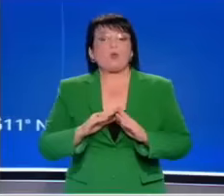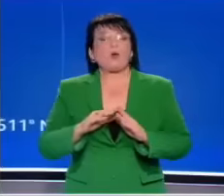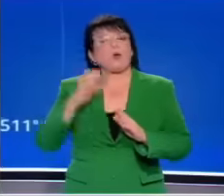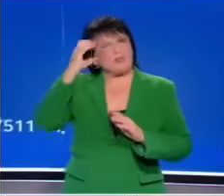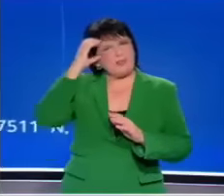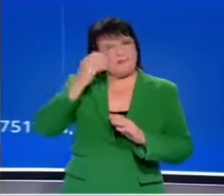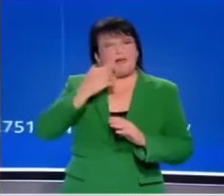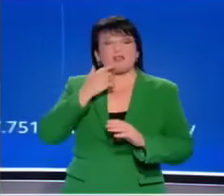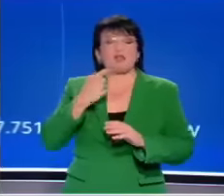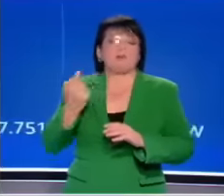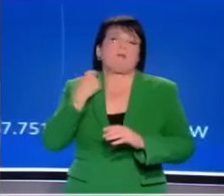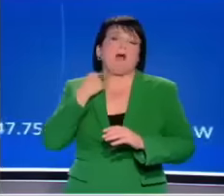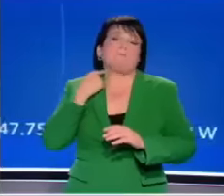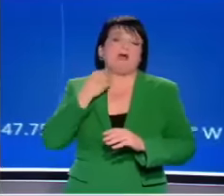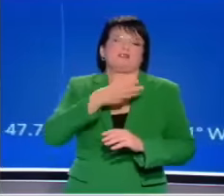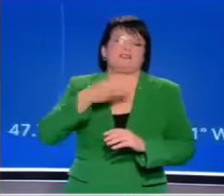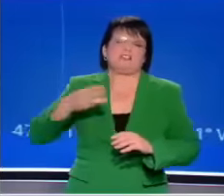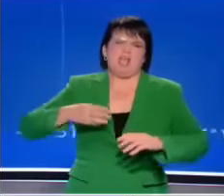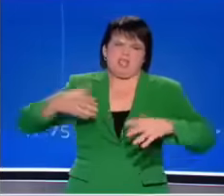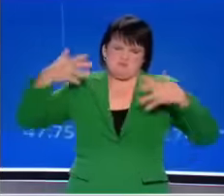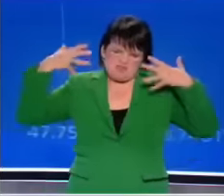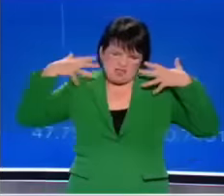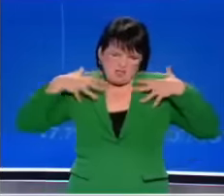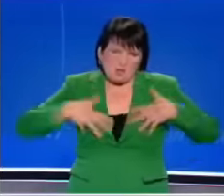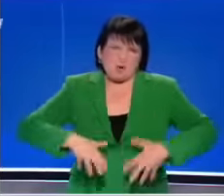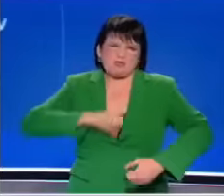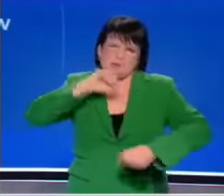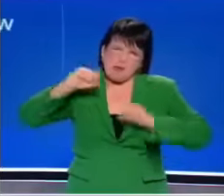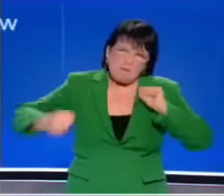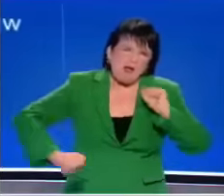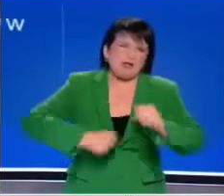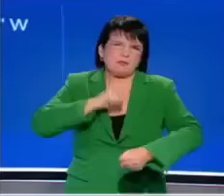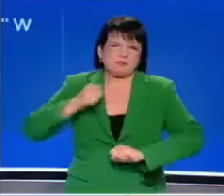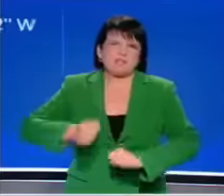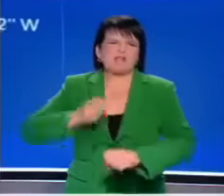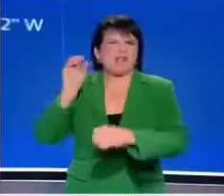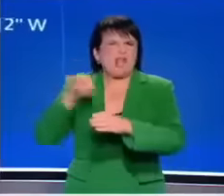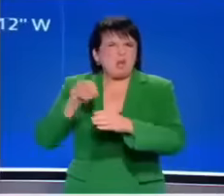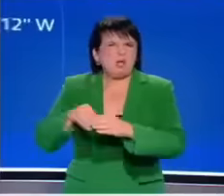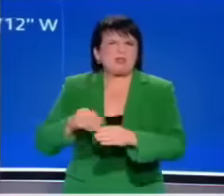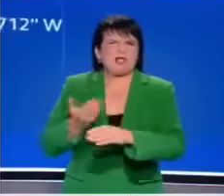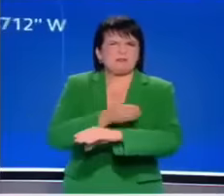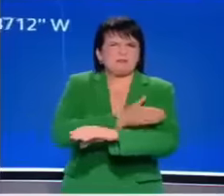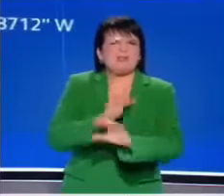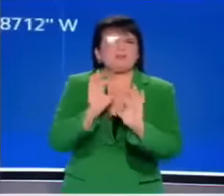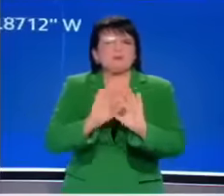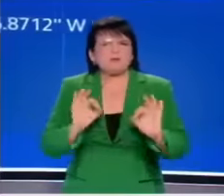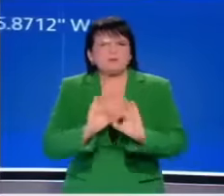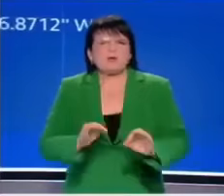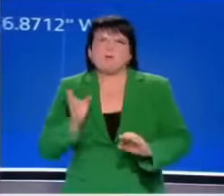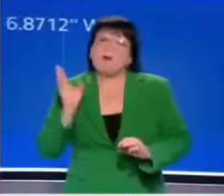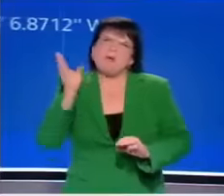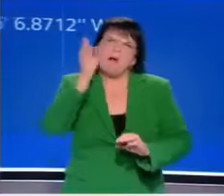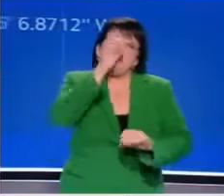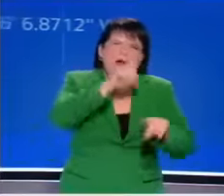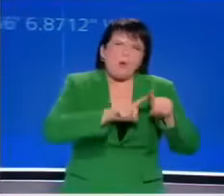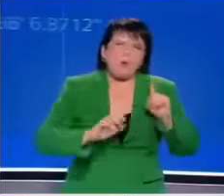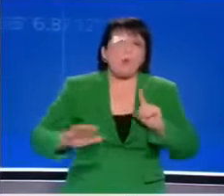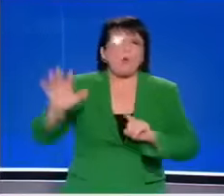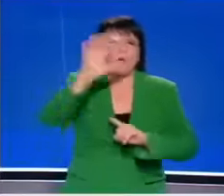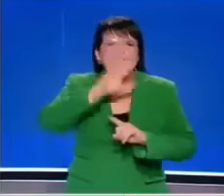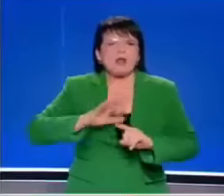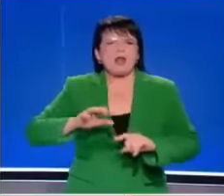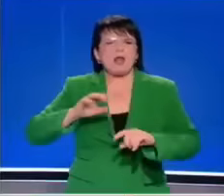μας είχανε τελειωμένους εμείς έχουμε ιδρώσει τη φανέλλα έχουμε ενεργοποιηθεί κάνουμε προκριματικές εκλογές έχουμε πάει πάνω κάτ τη χώρα έχουμε πάει